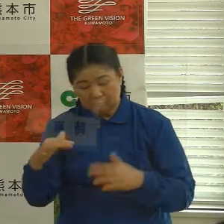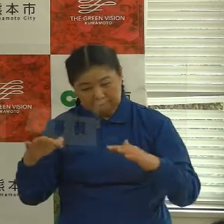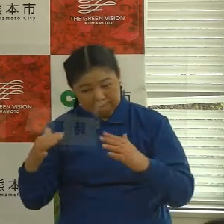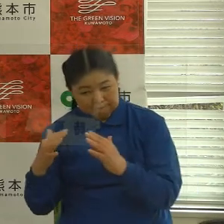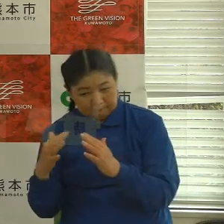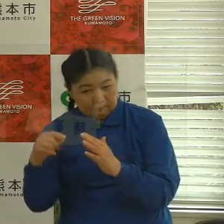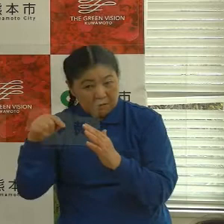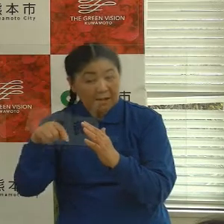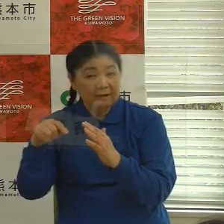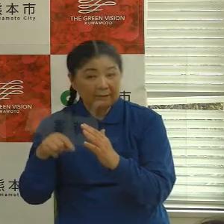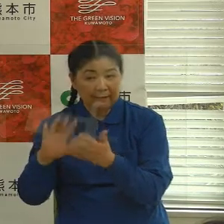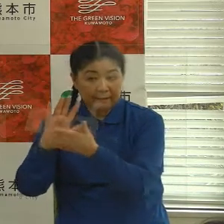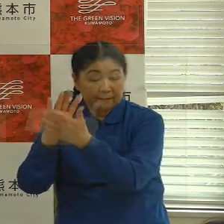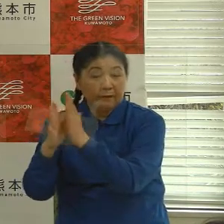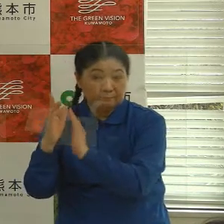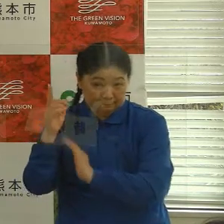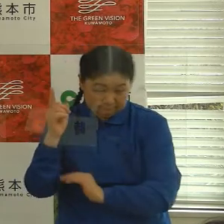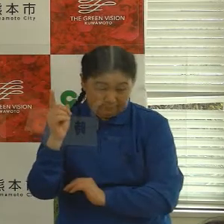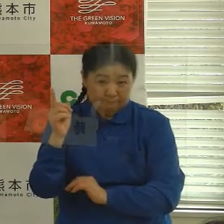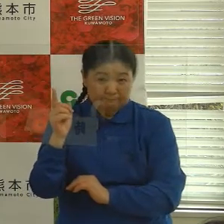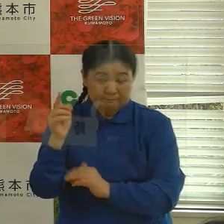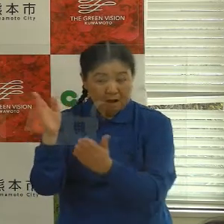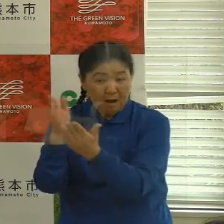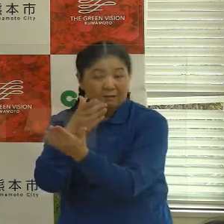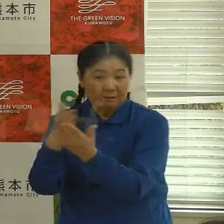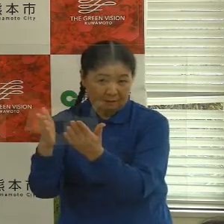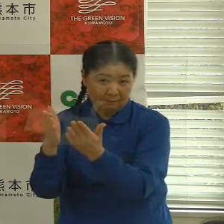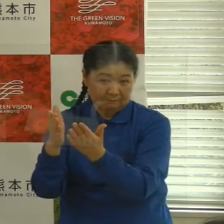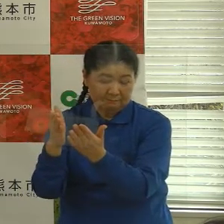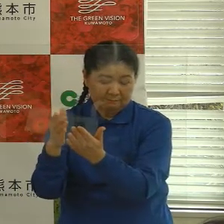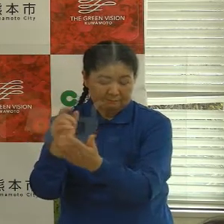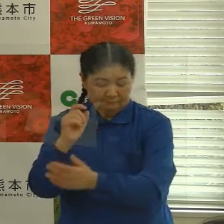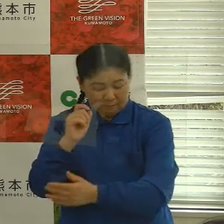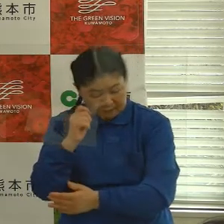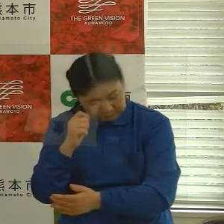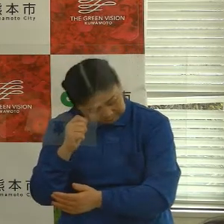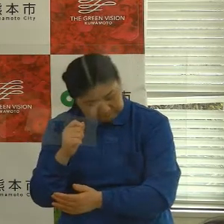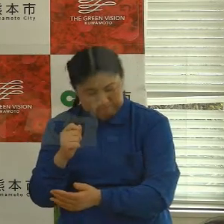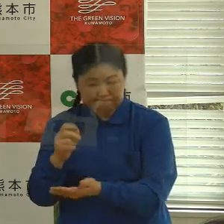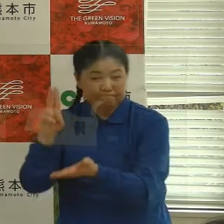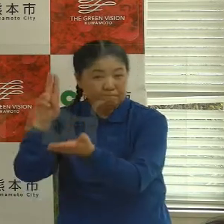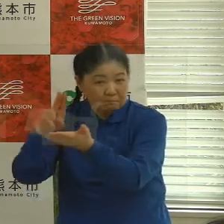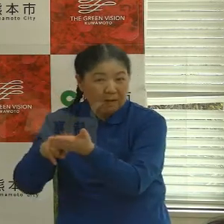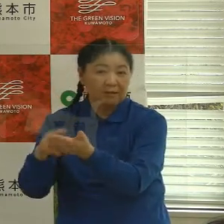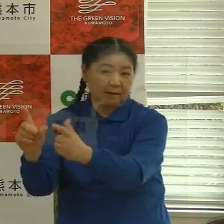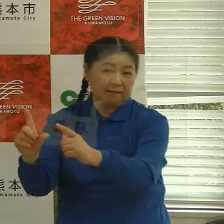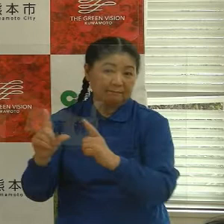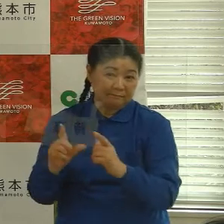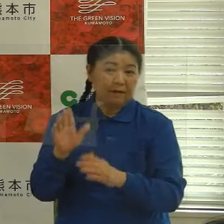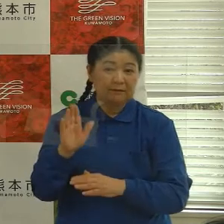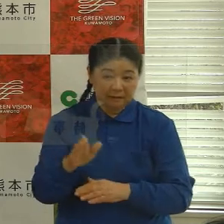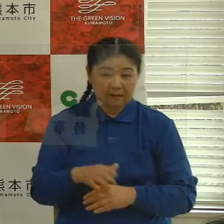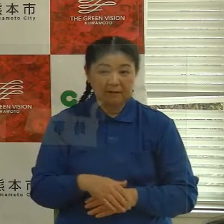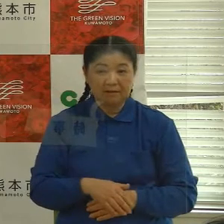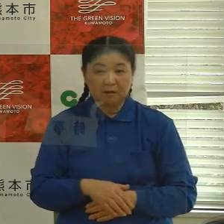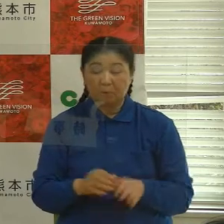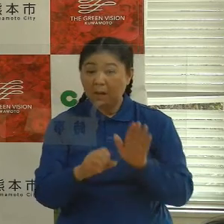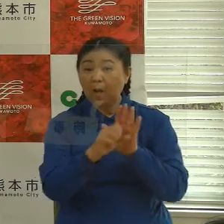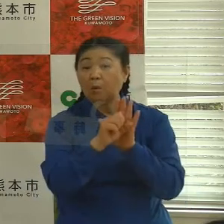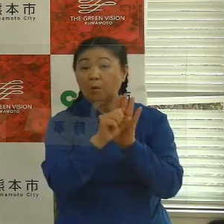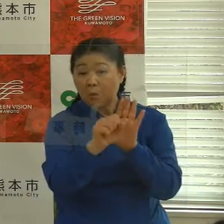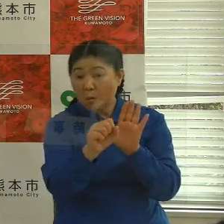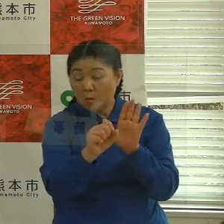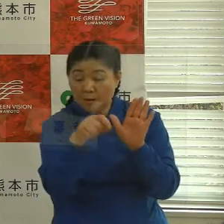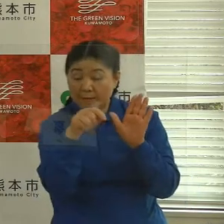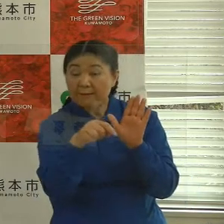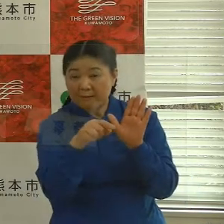討した中でですね、県の方でも判断をですね、難しい判断をされたというふうに思います。ただこの効果